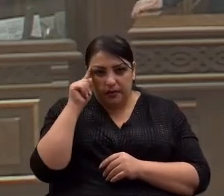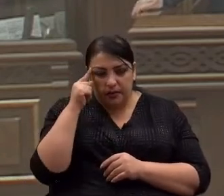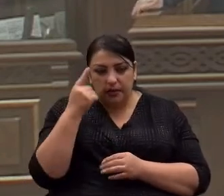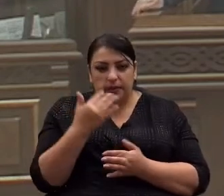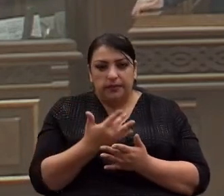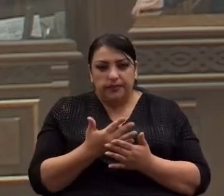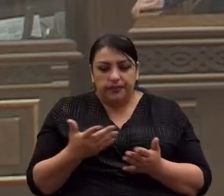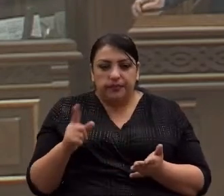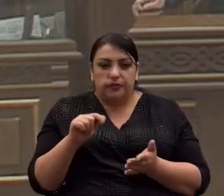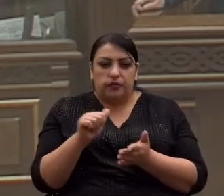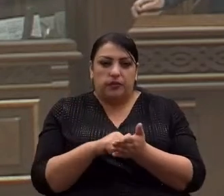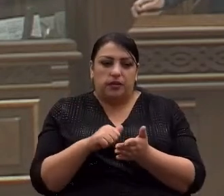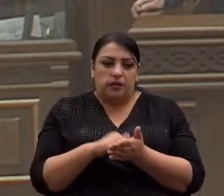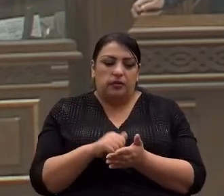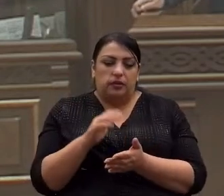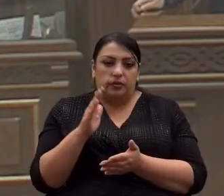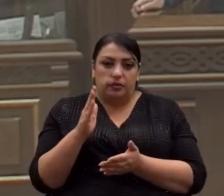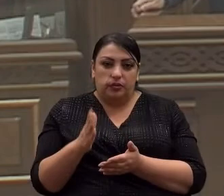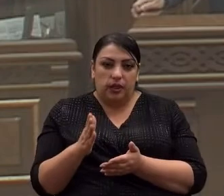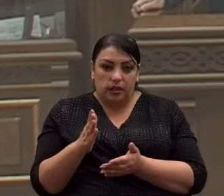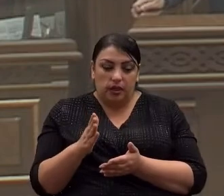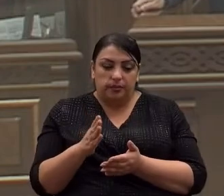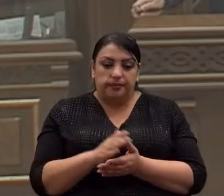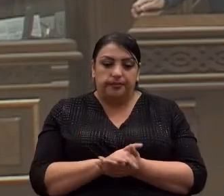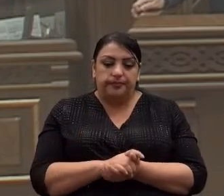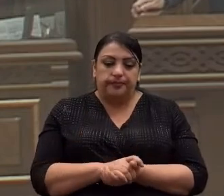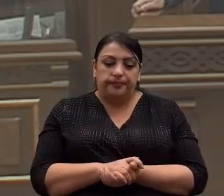բազմաթիվ առիթներ ենք ունենալու, որտեղ